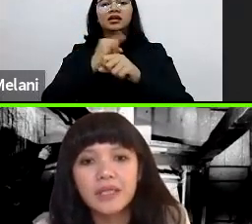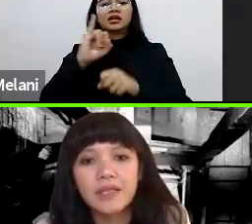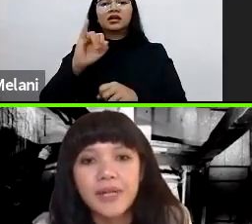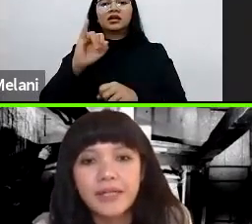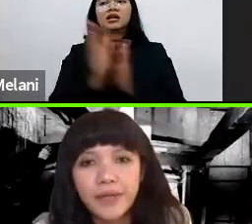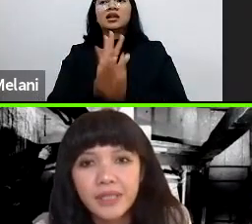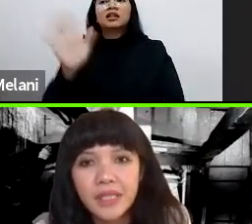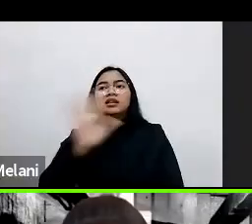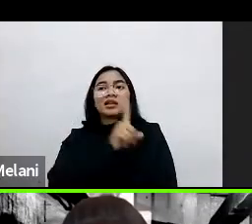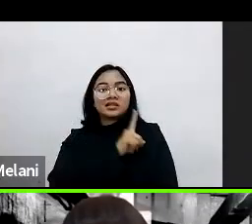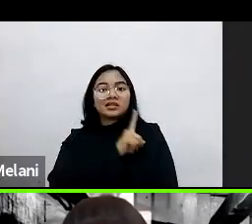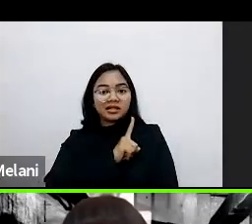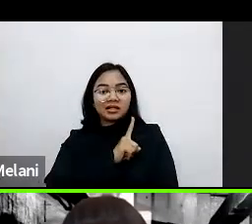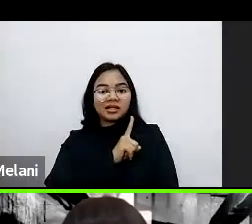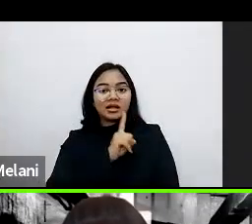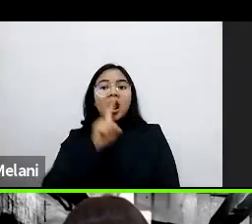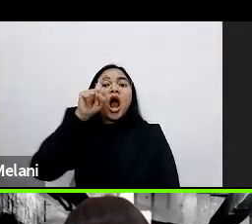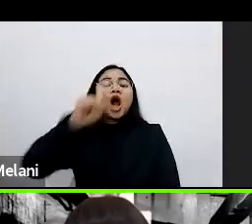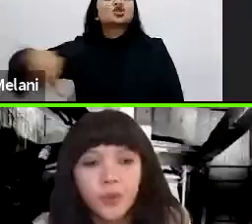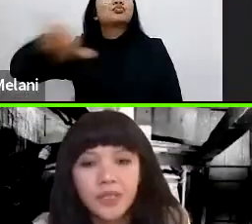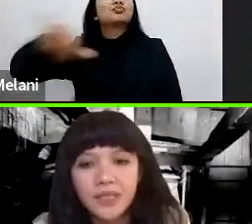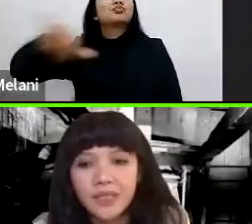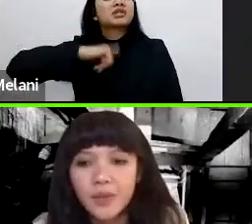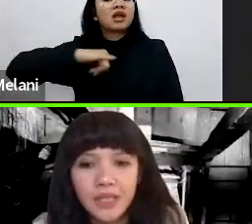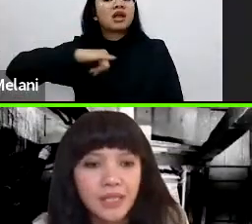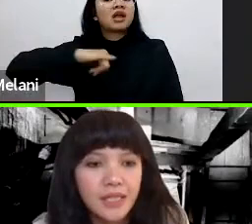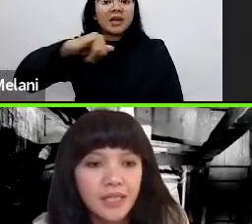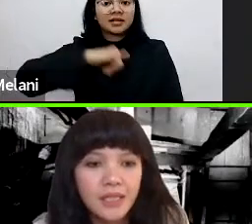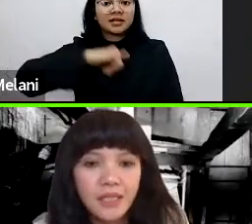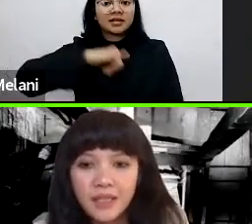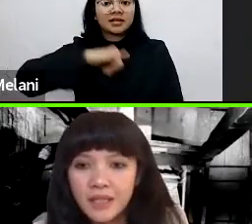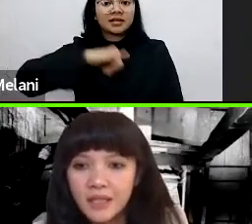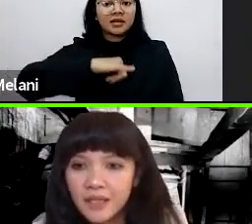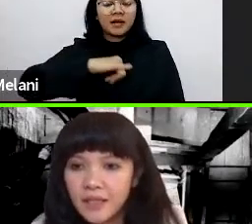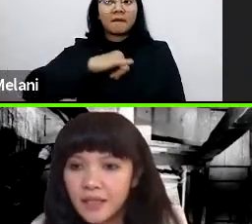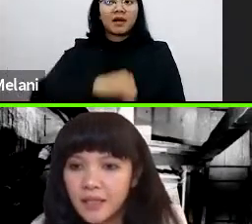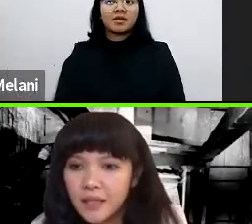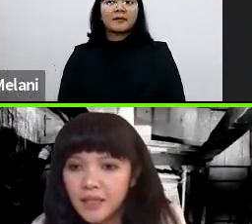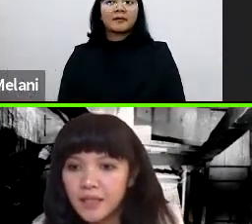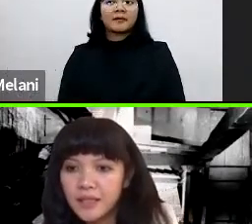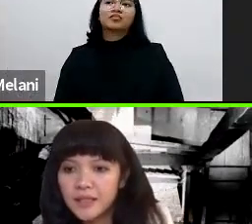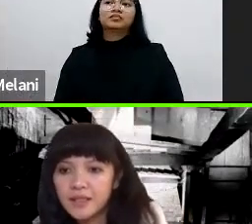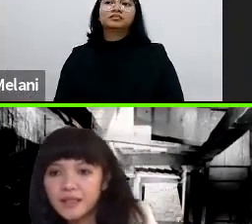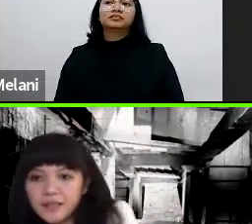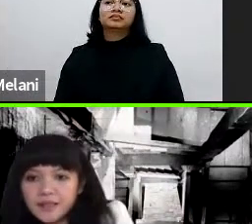melakukan intervensi terhadap peta itu? Gitu sih.